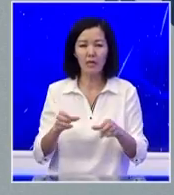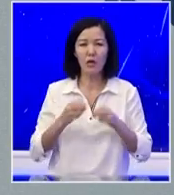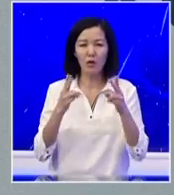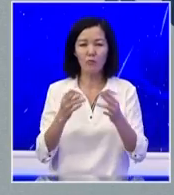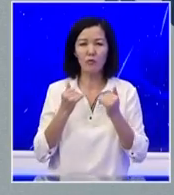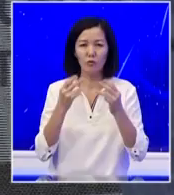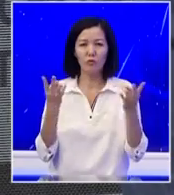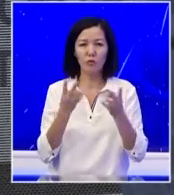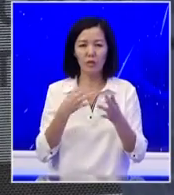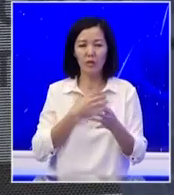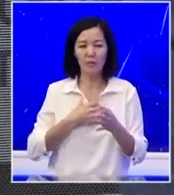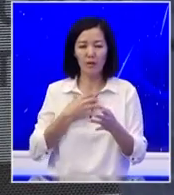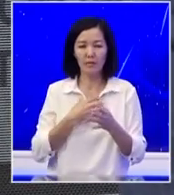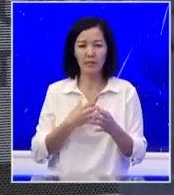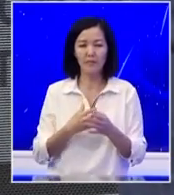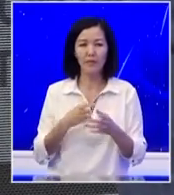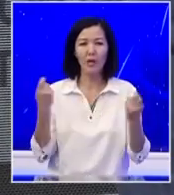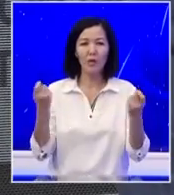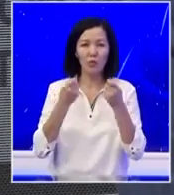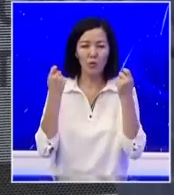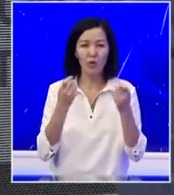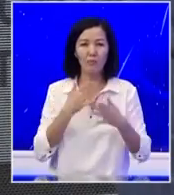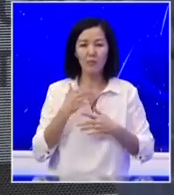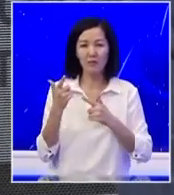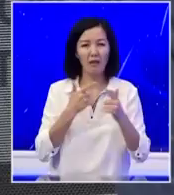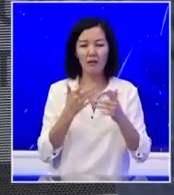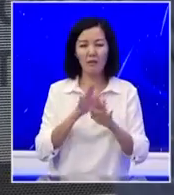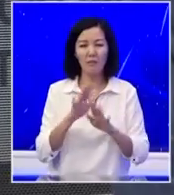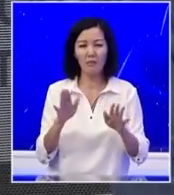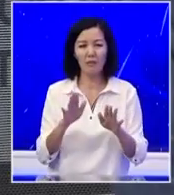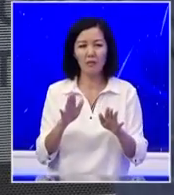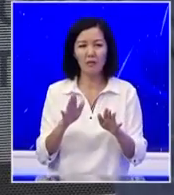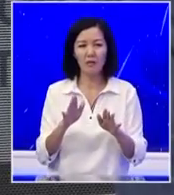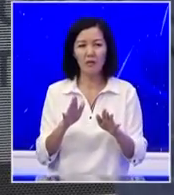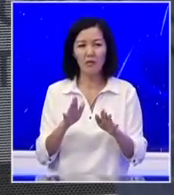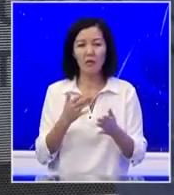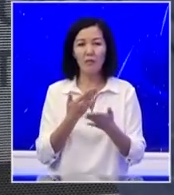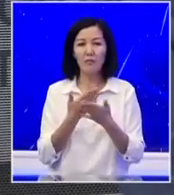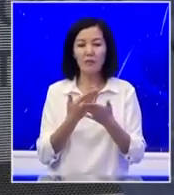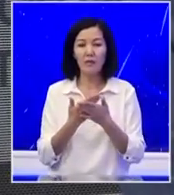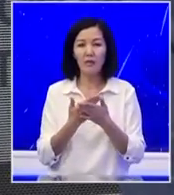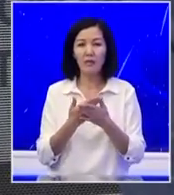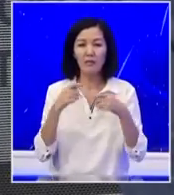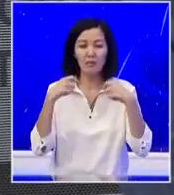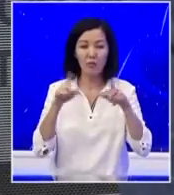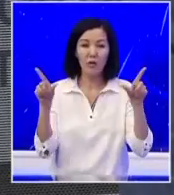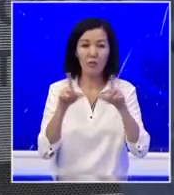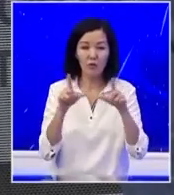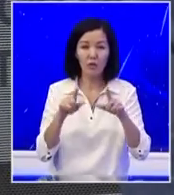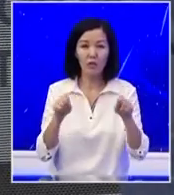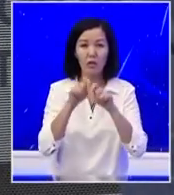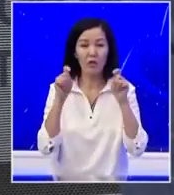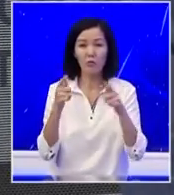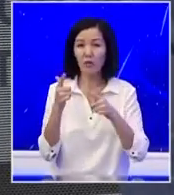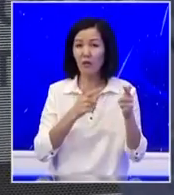үшін. Жәнегі тойға біз дайын емеспіз, тек айтқан жоқ, жәнегі нысандарды, сауда дүкендерін ашуға әлі